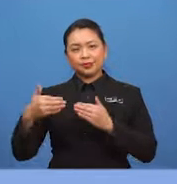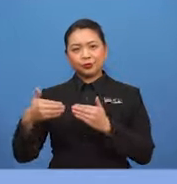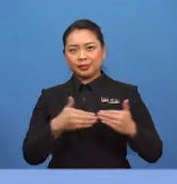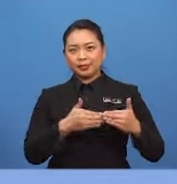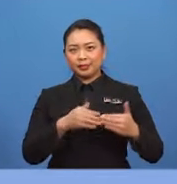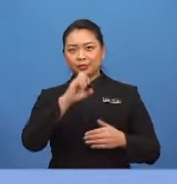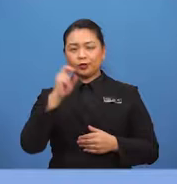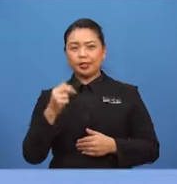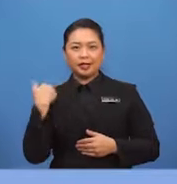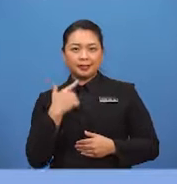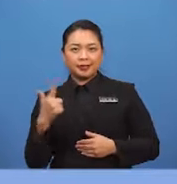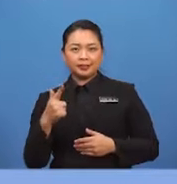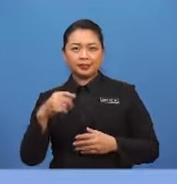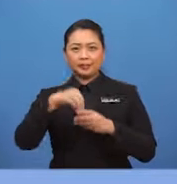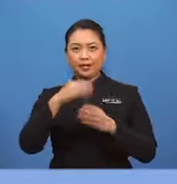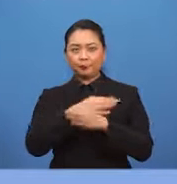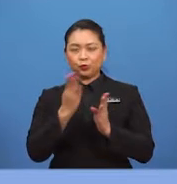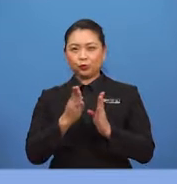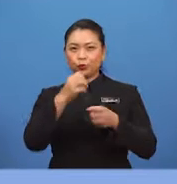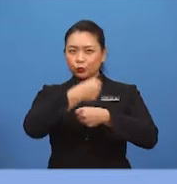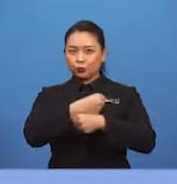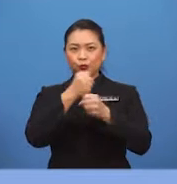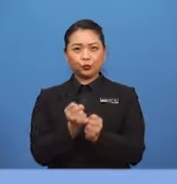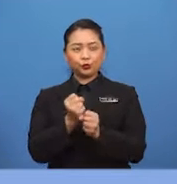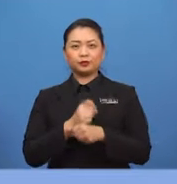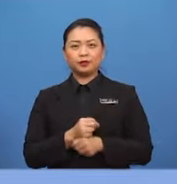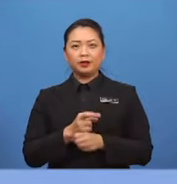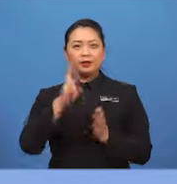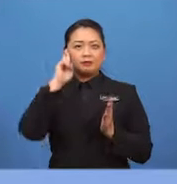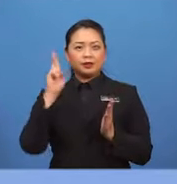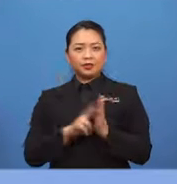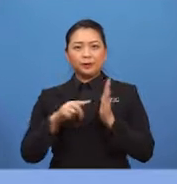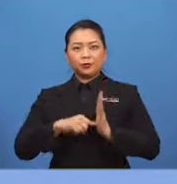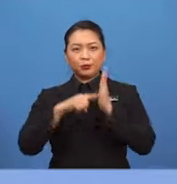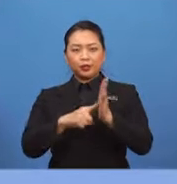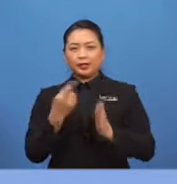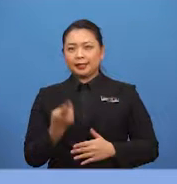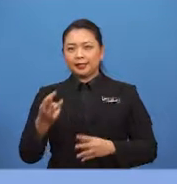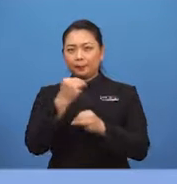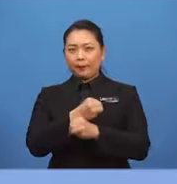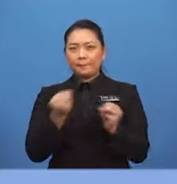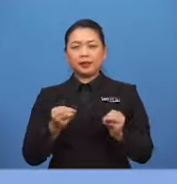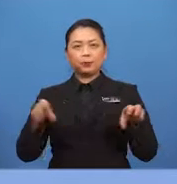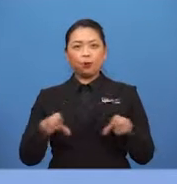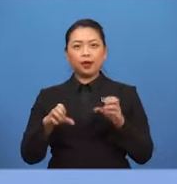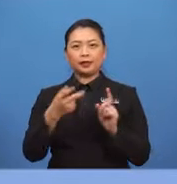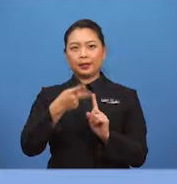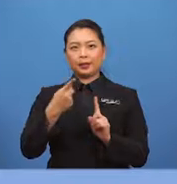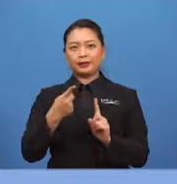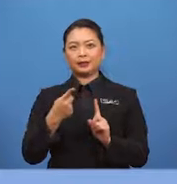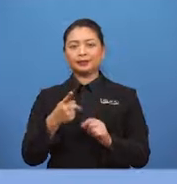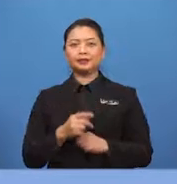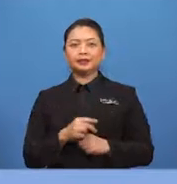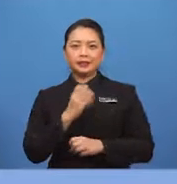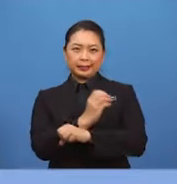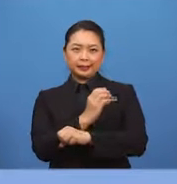Seterusnya, soalan adalah dalam bentuk struktur. Rajah menunjukkan radas makmal yang diperbuat